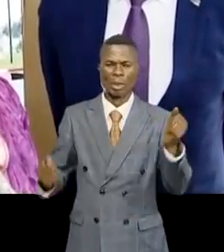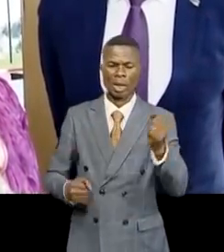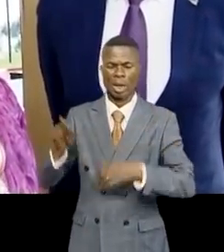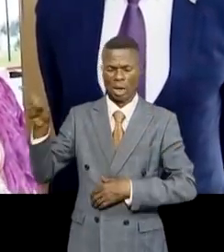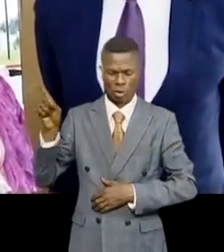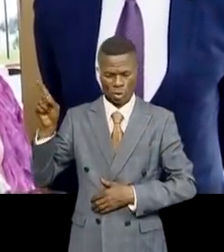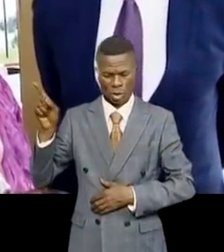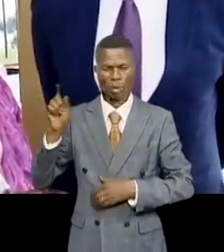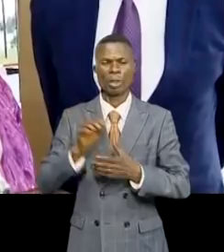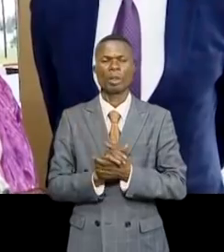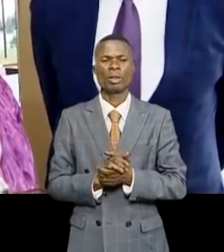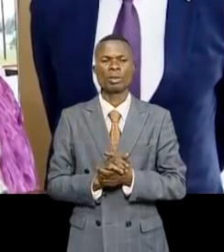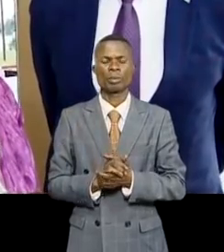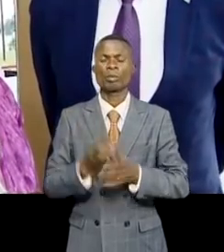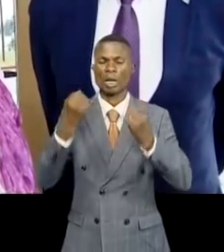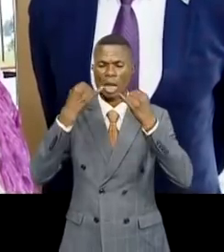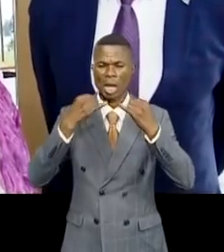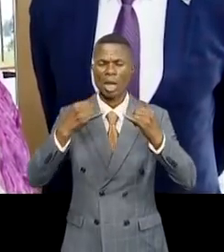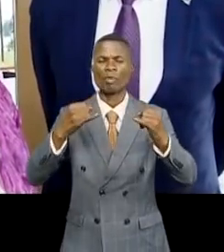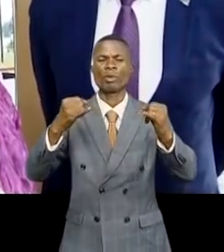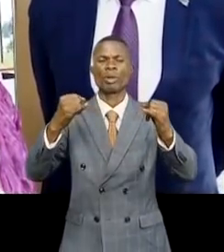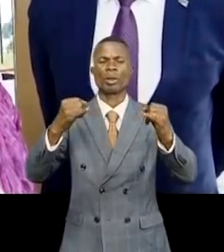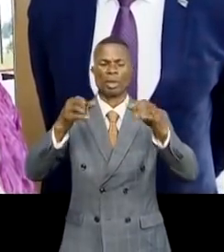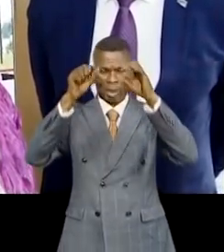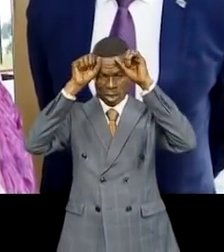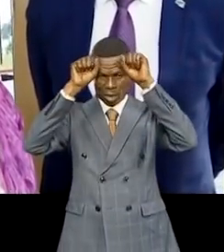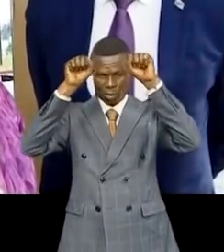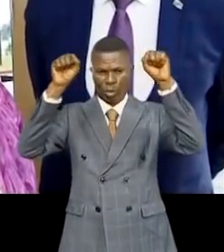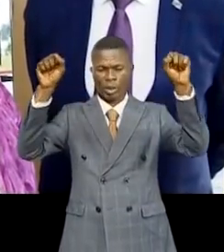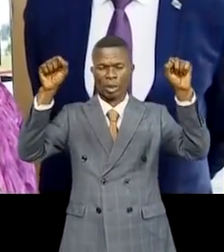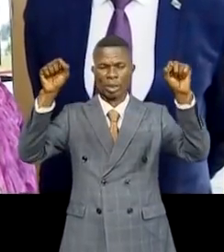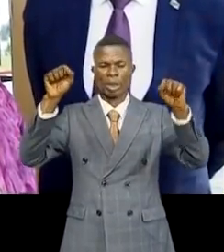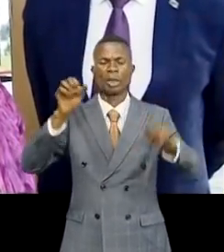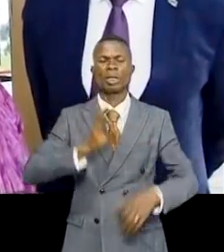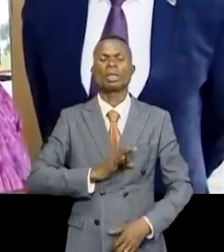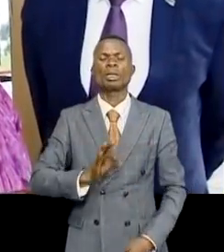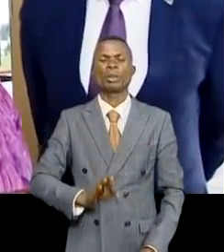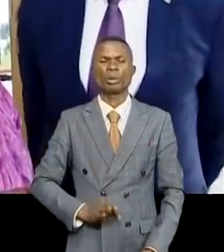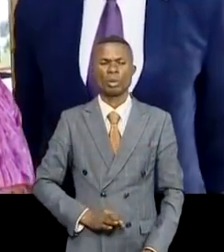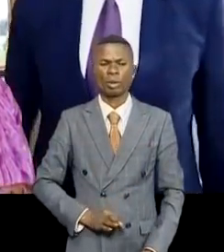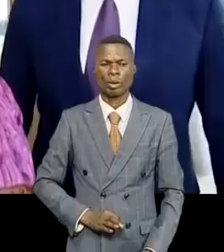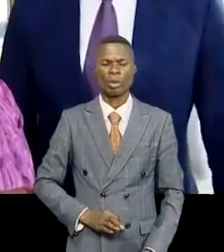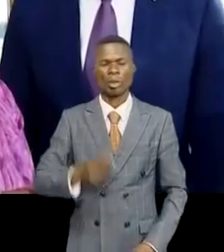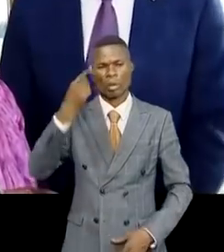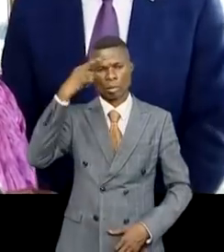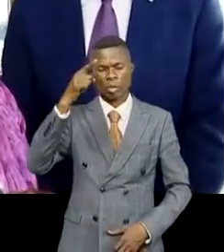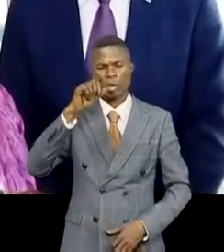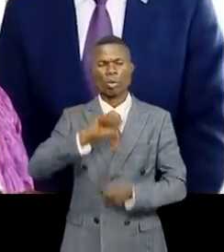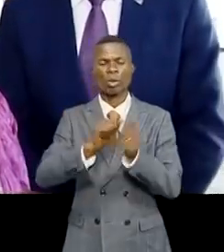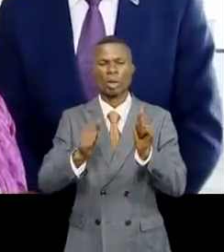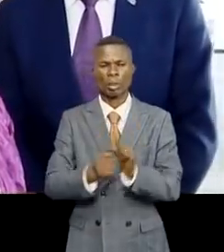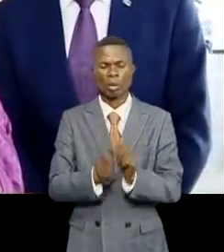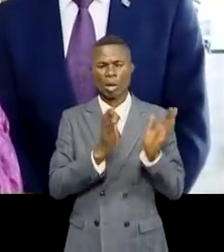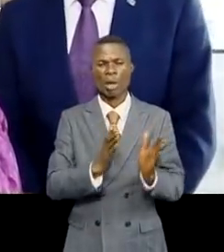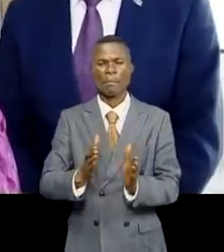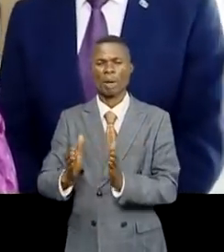premier temps informé le Président Tshisekedi Tshilombo sur l'état des lieux des